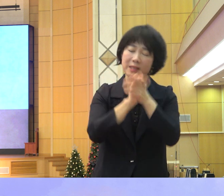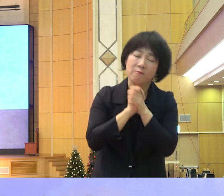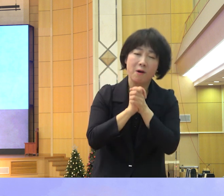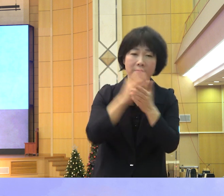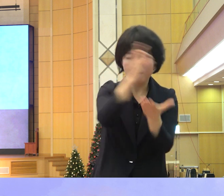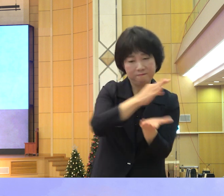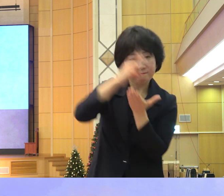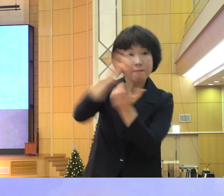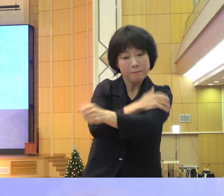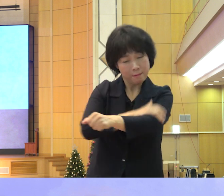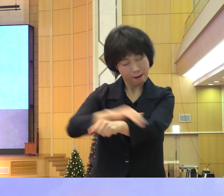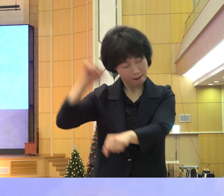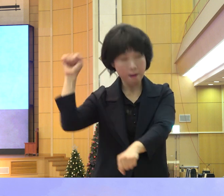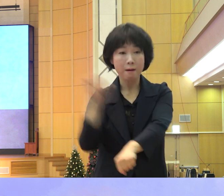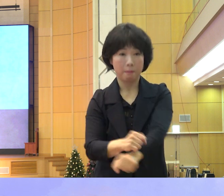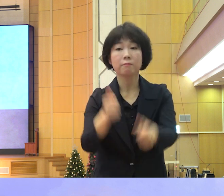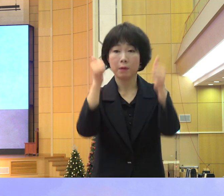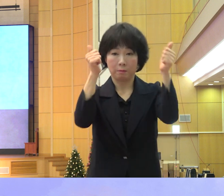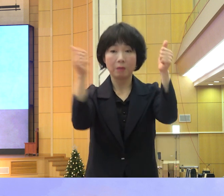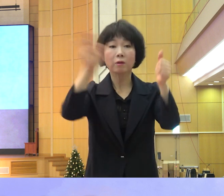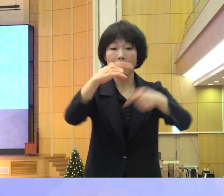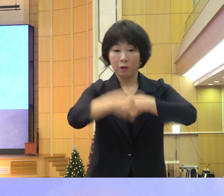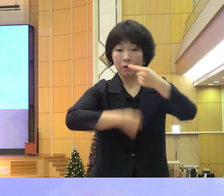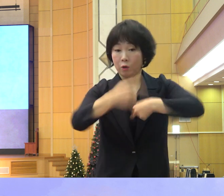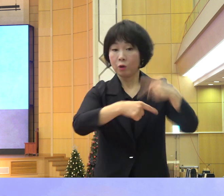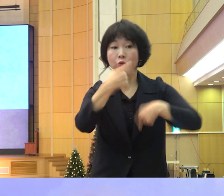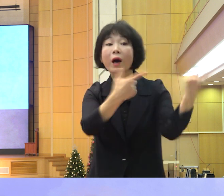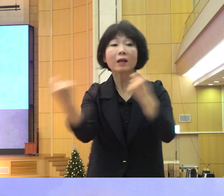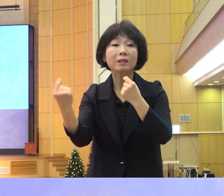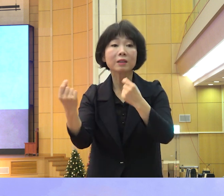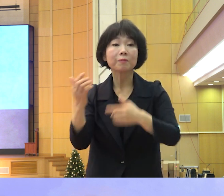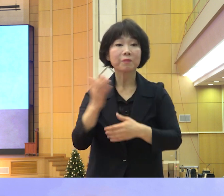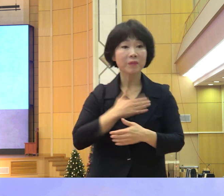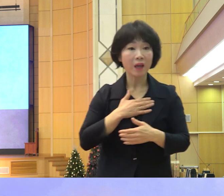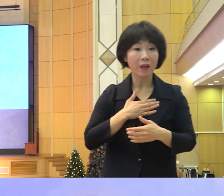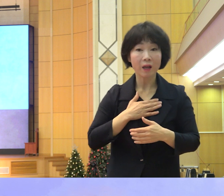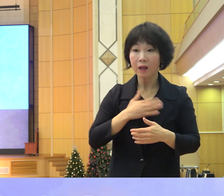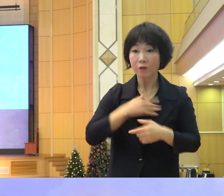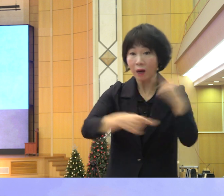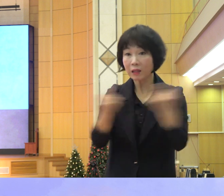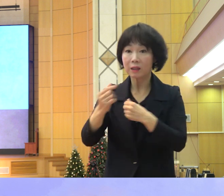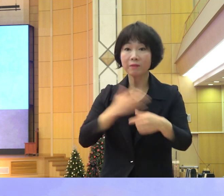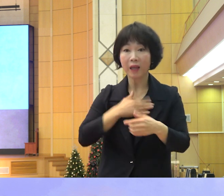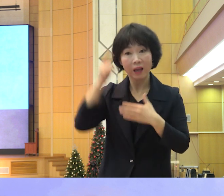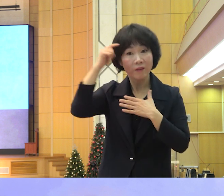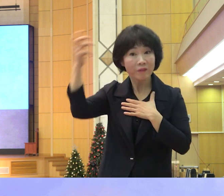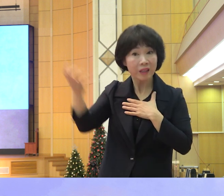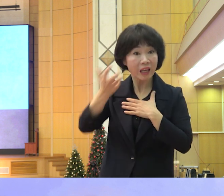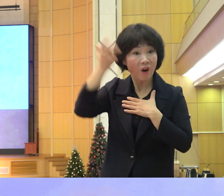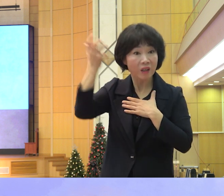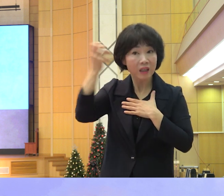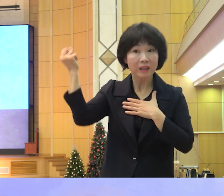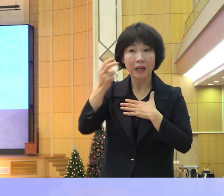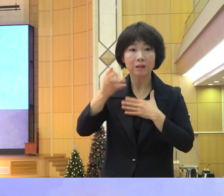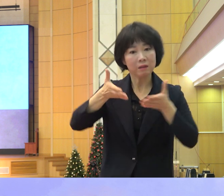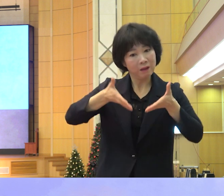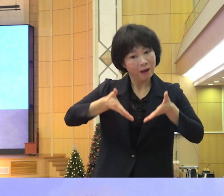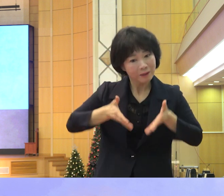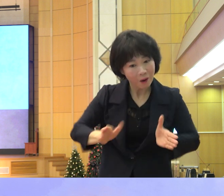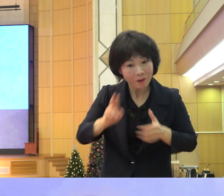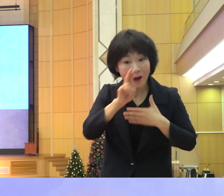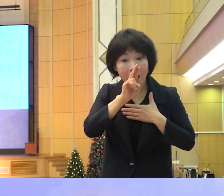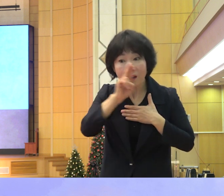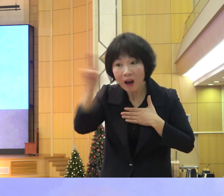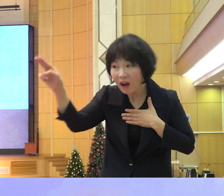나름대로 신앙생활을 하지만 따라합시다. 거듭나야 된다. 거듭나야 된다.